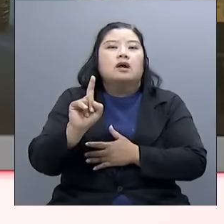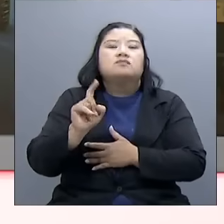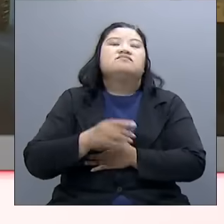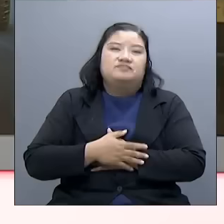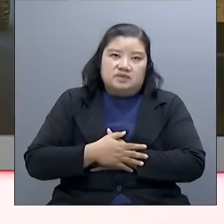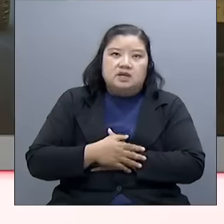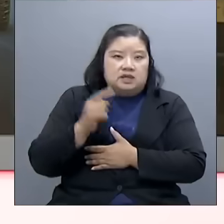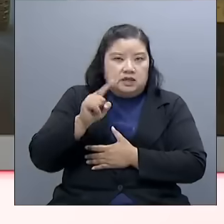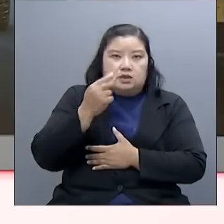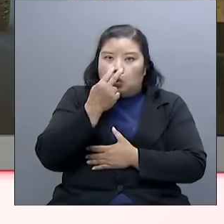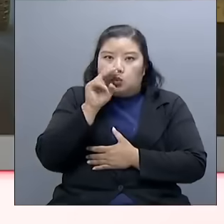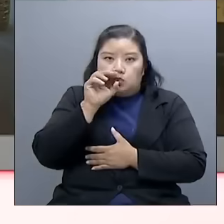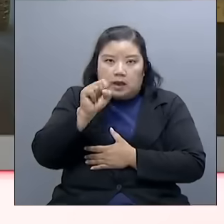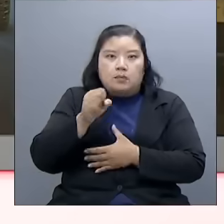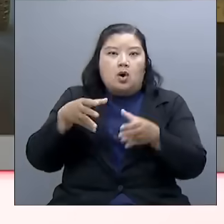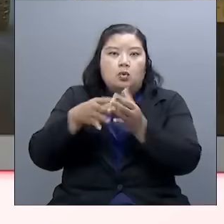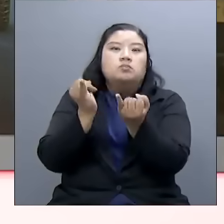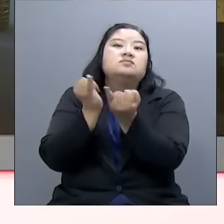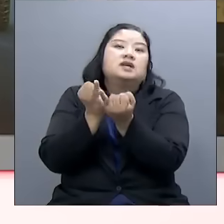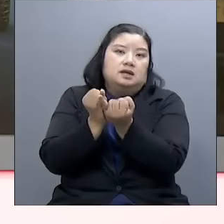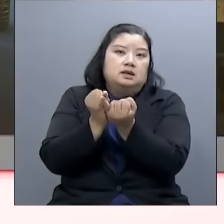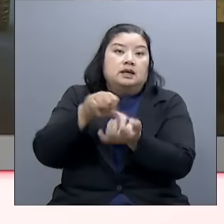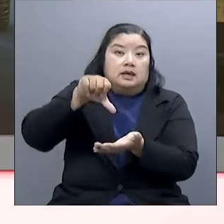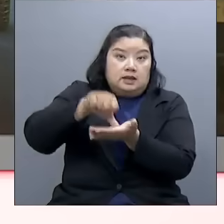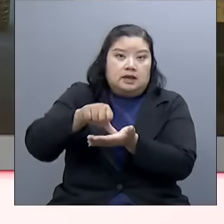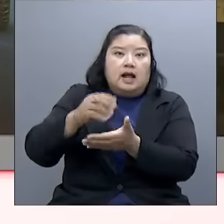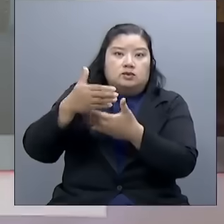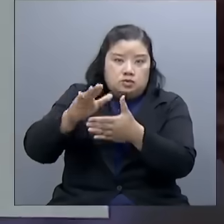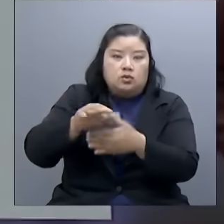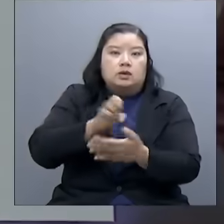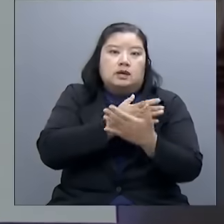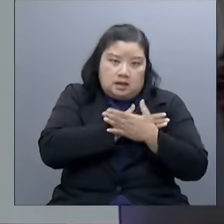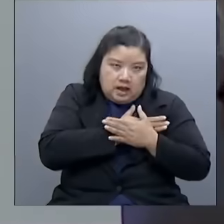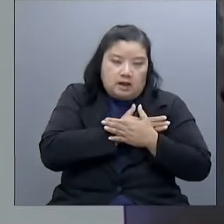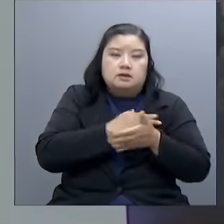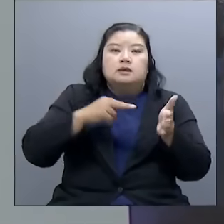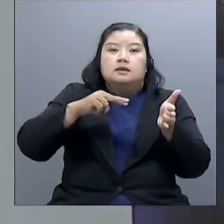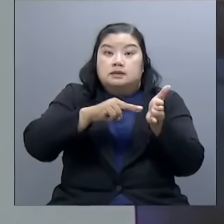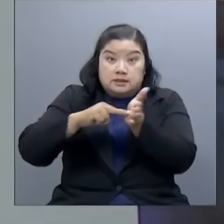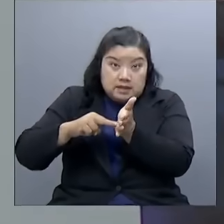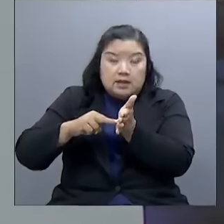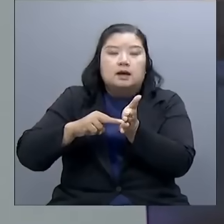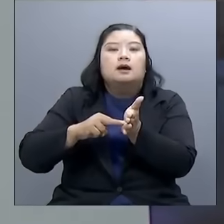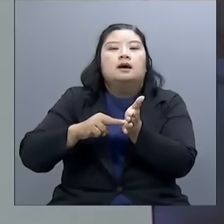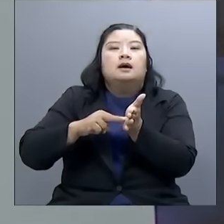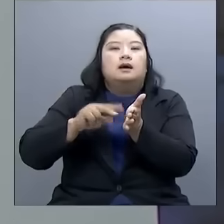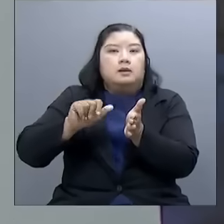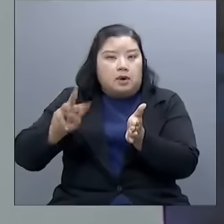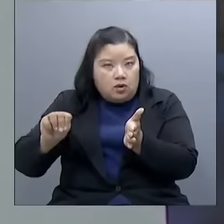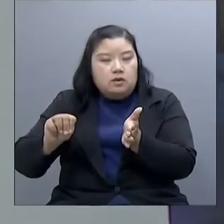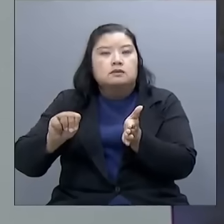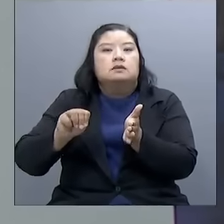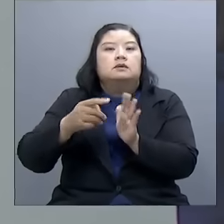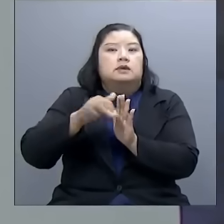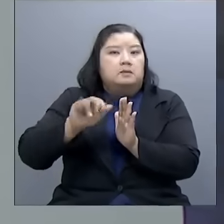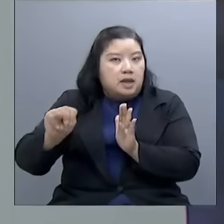ทศพันธมิตรแล้วก็กลุ่มติดอาวุธที่อิหร่านสนับสนุนค่ะทั้งในอิรักซีเรียเลบานอนแล้วก็เยเมนค่ะซึ่งสื่อซาอุดิอา